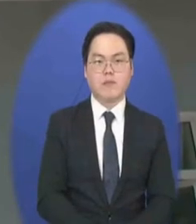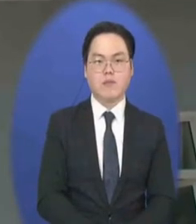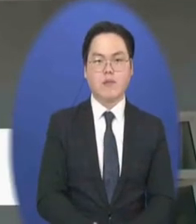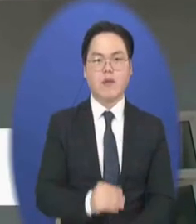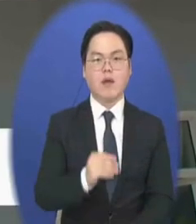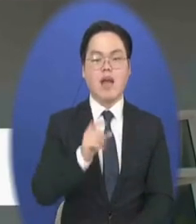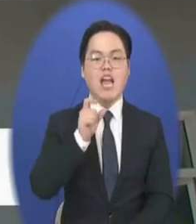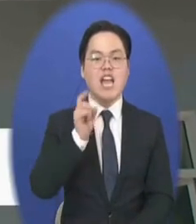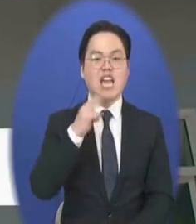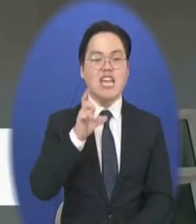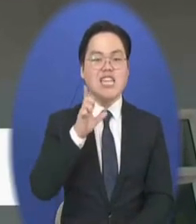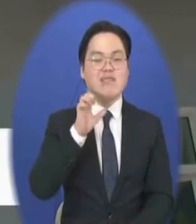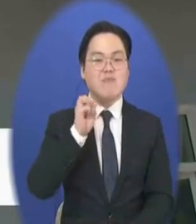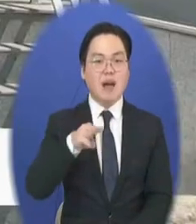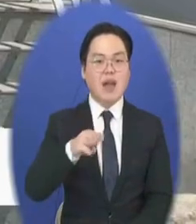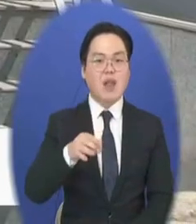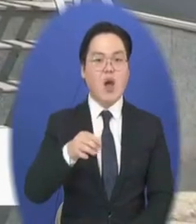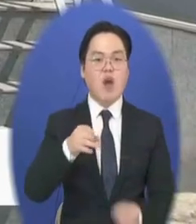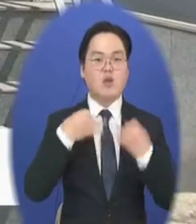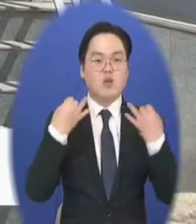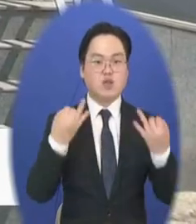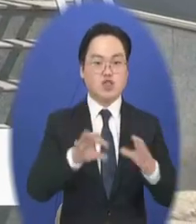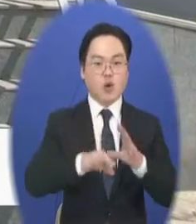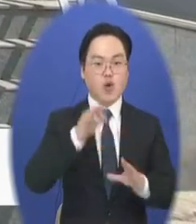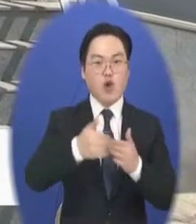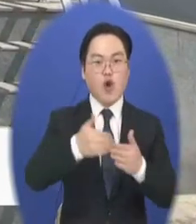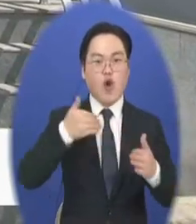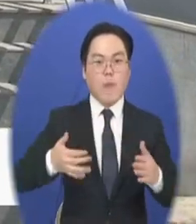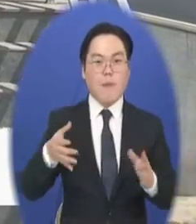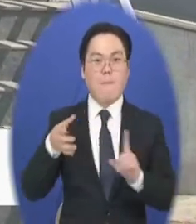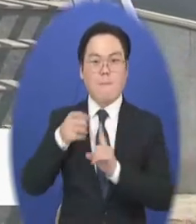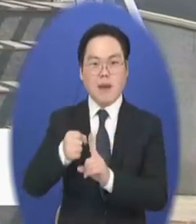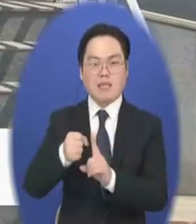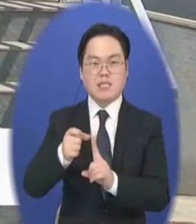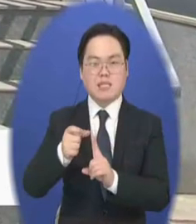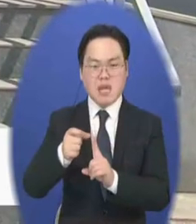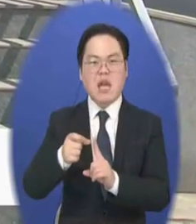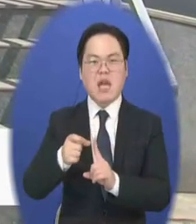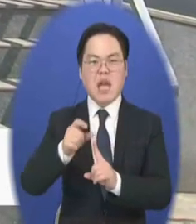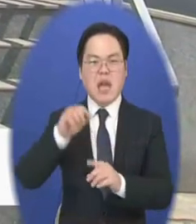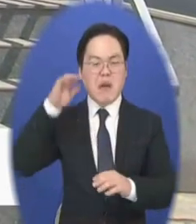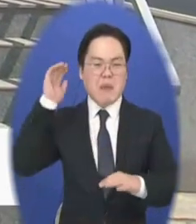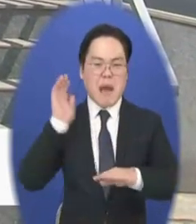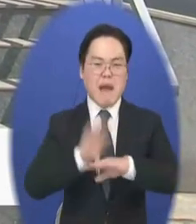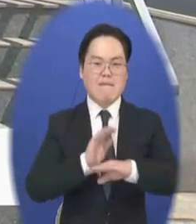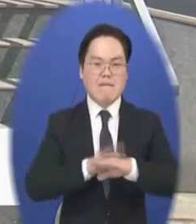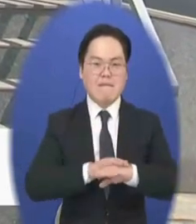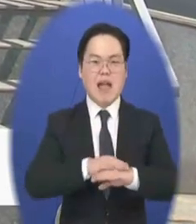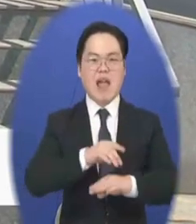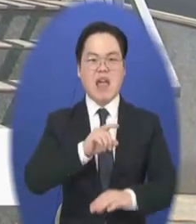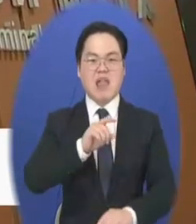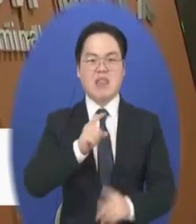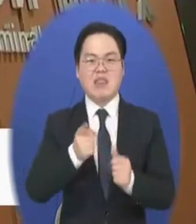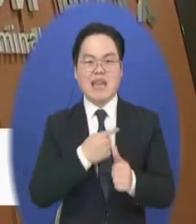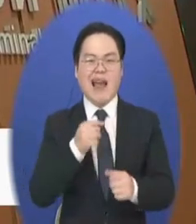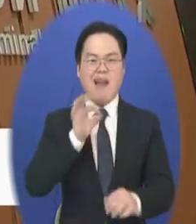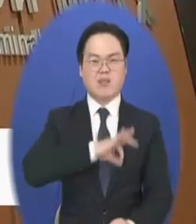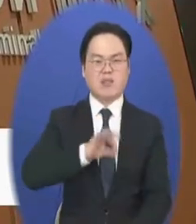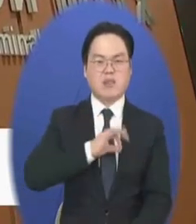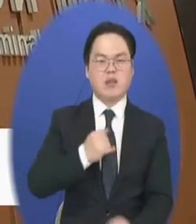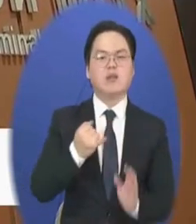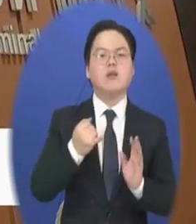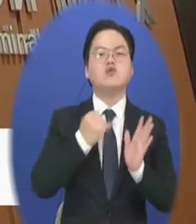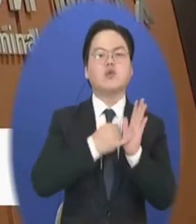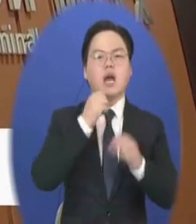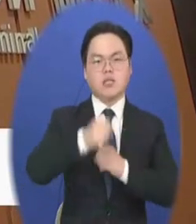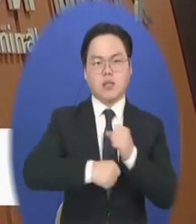Жаргал тулгын Эрдэнэбатыг улсын хурлын сонгуулийн өмнөхөн баривчилж хорьсон, түүнийг эрх мэдэл албан тушаалаа уруулан ашигласан гэмт хэрэг үйлдэлд буруутгаж 6 жилийн хорих